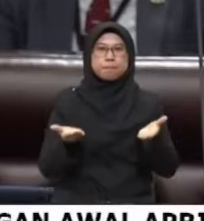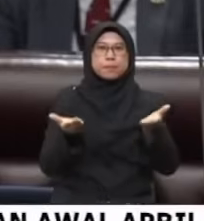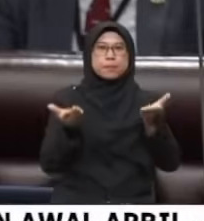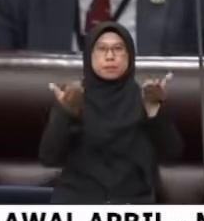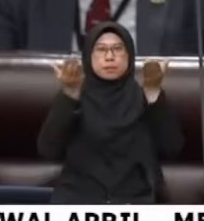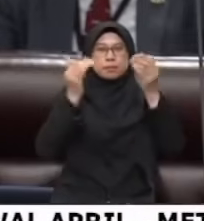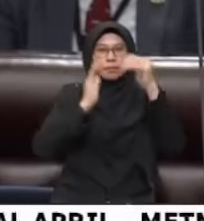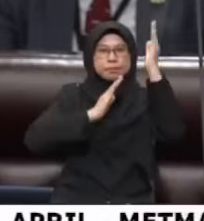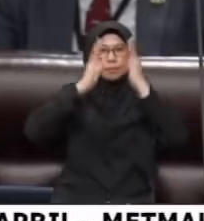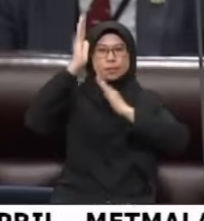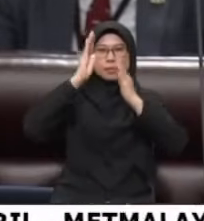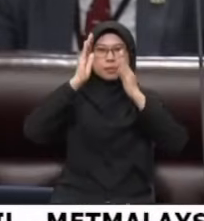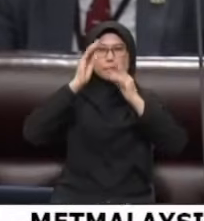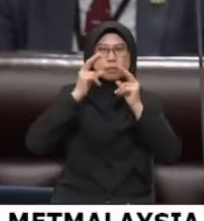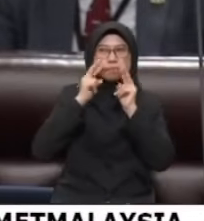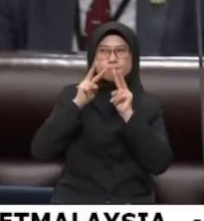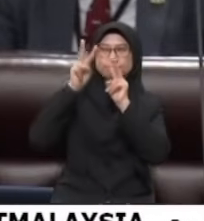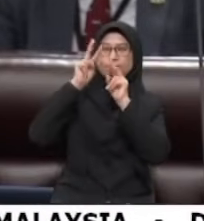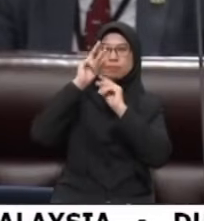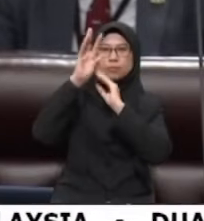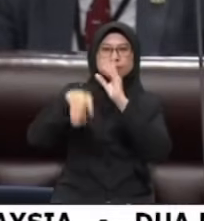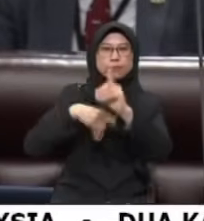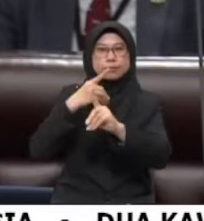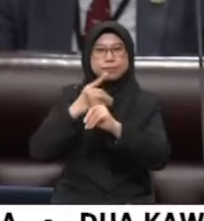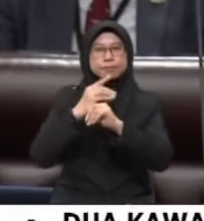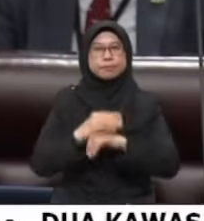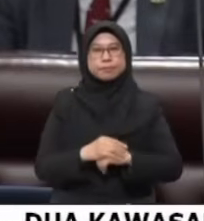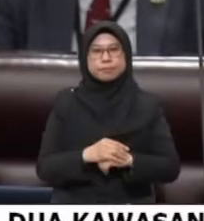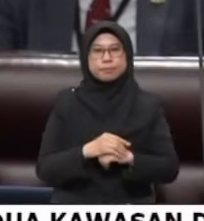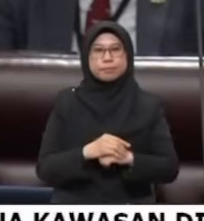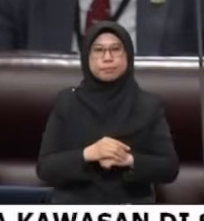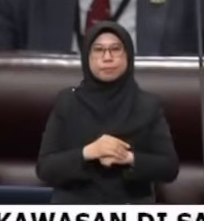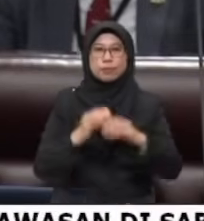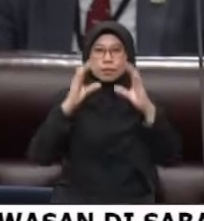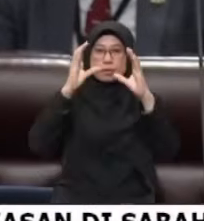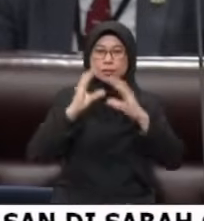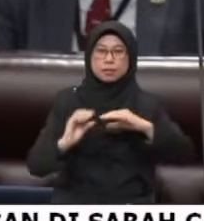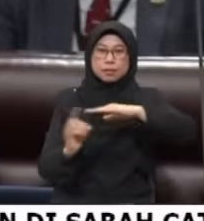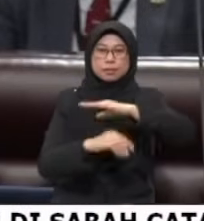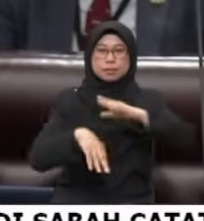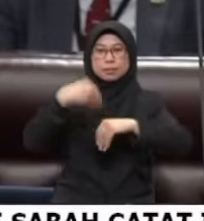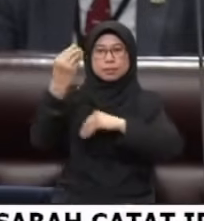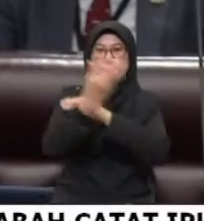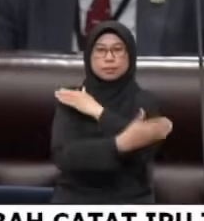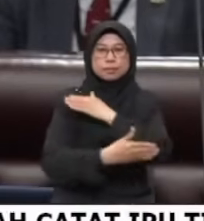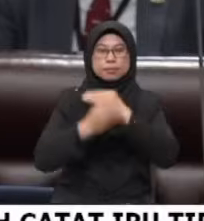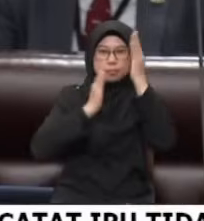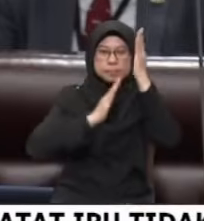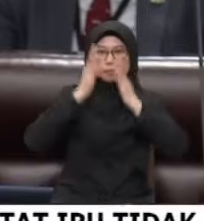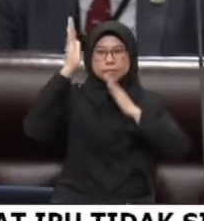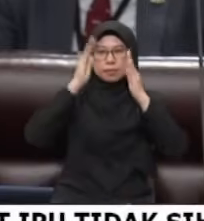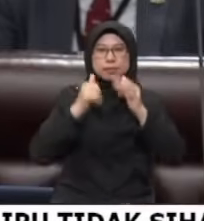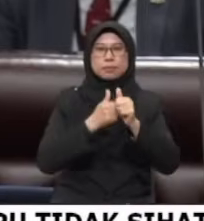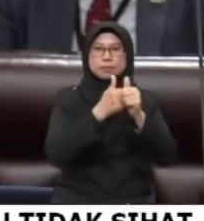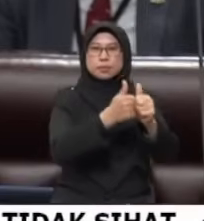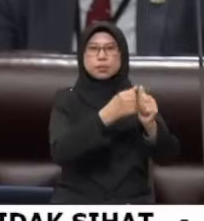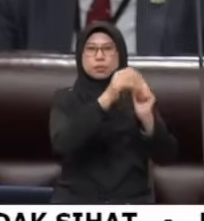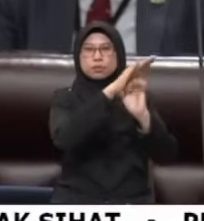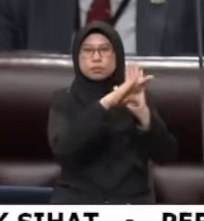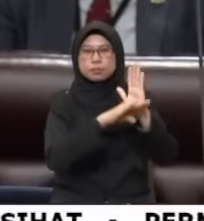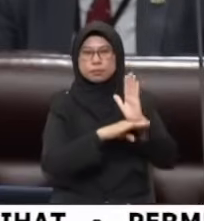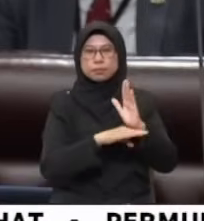dipada dunia dalam hal ini pendekatan dasar luar Malaysia sentiasa berlandaskan prinsip